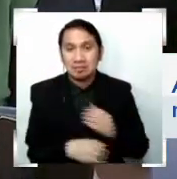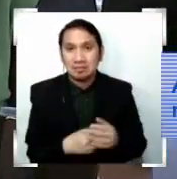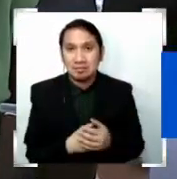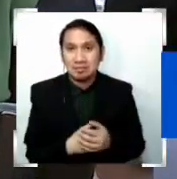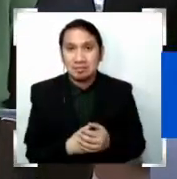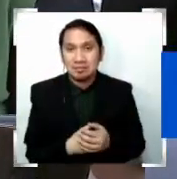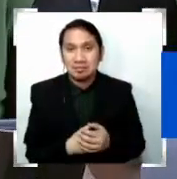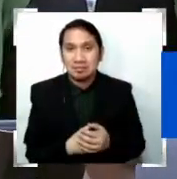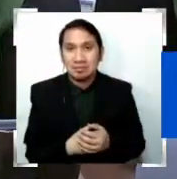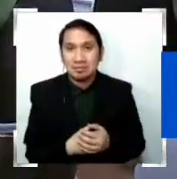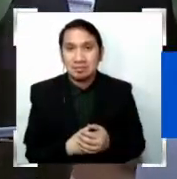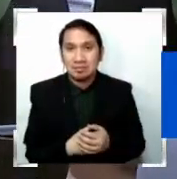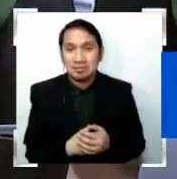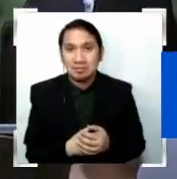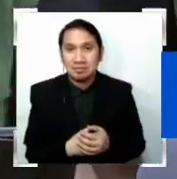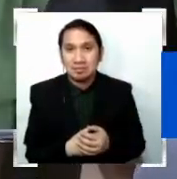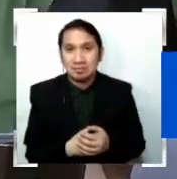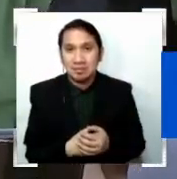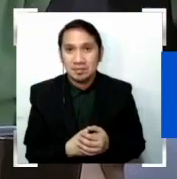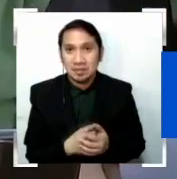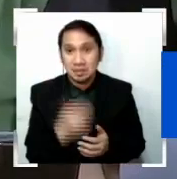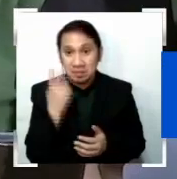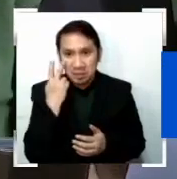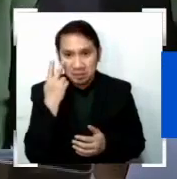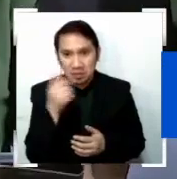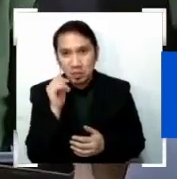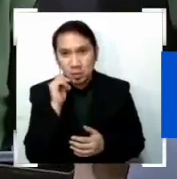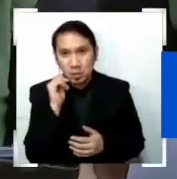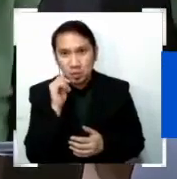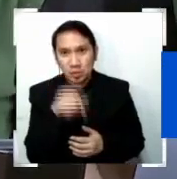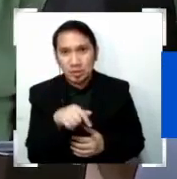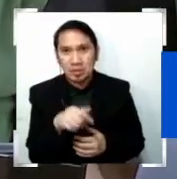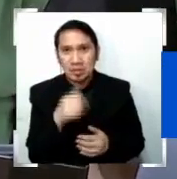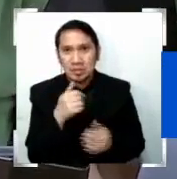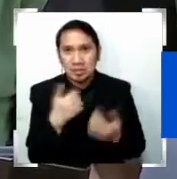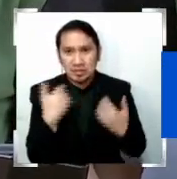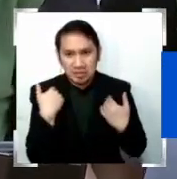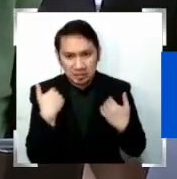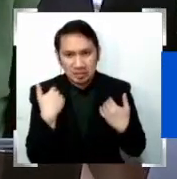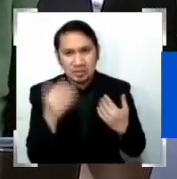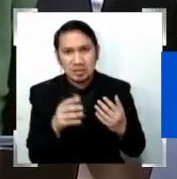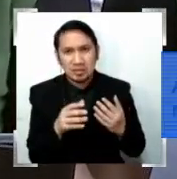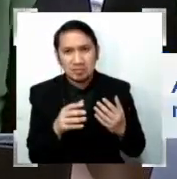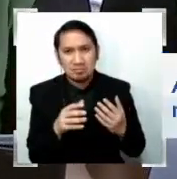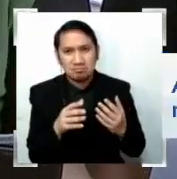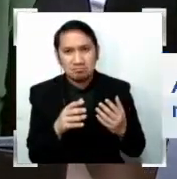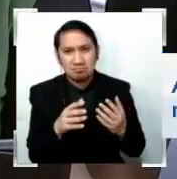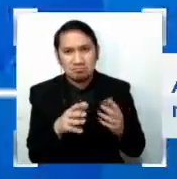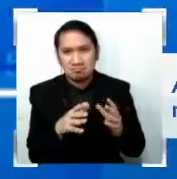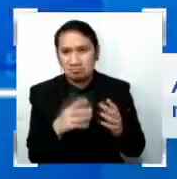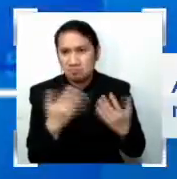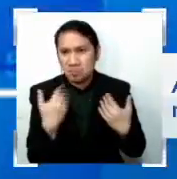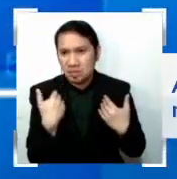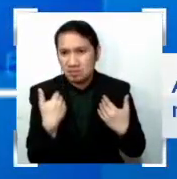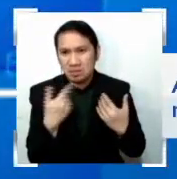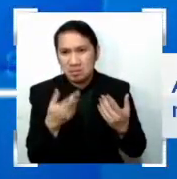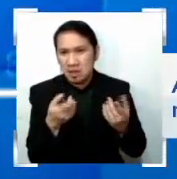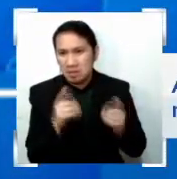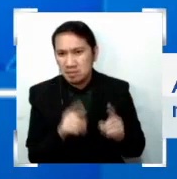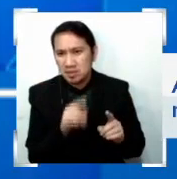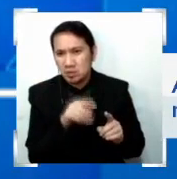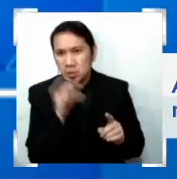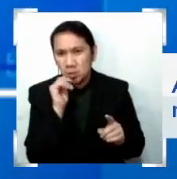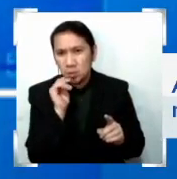Whisperer, kung napapansin mo, parating lumalabas ito every time na mayroon tayong malalaking accomplishment sa PDEA. Si Taba,